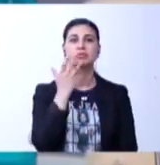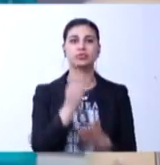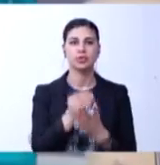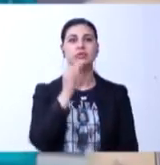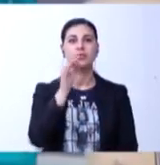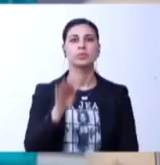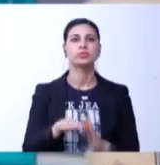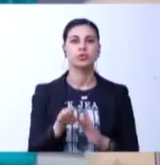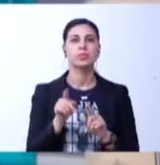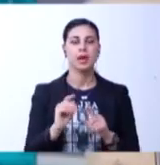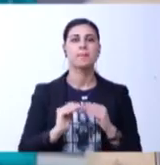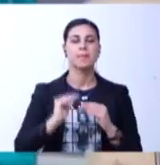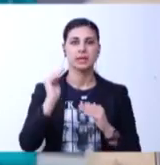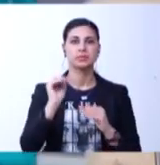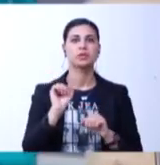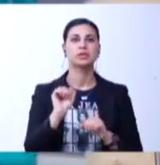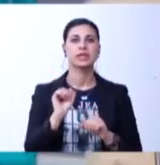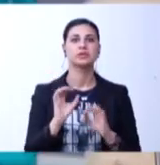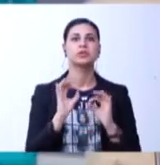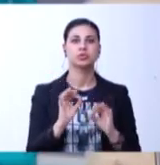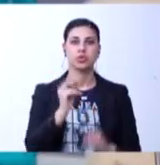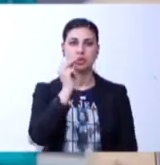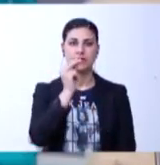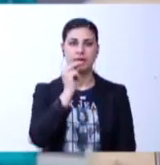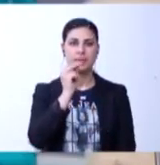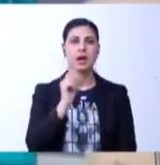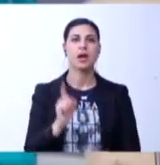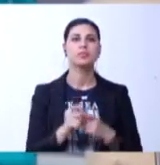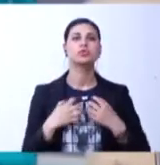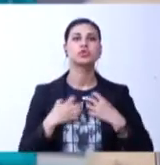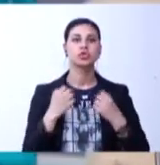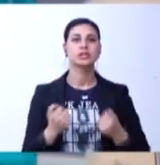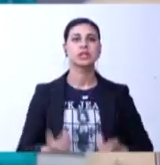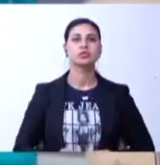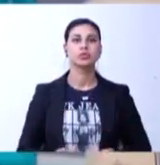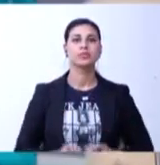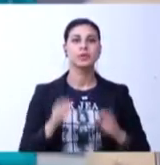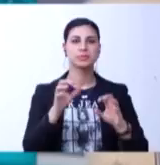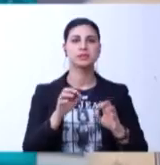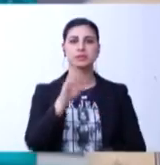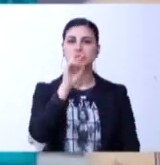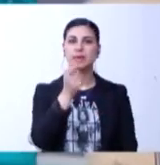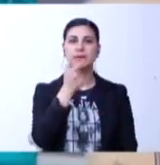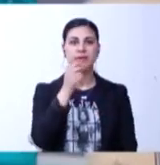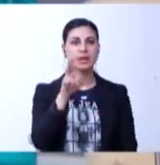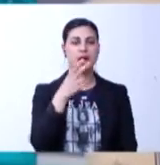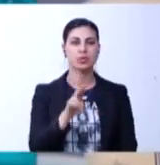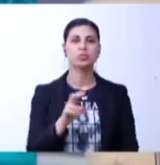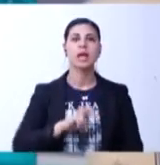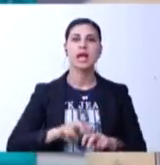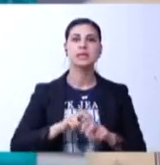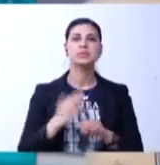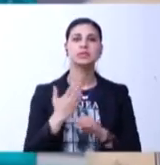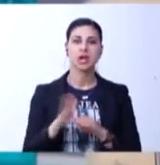რომ მათ მაქსიმალურად დაიცვან სწორი კვება, ჯანსაღი ცხოვრების წესი, მედიკამენტები არ მიიღონ ექიმის